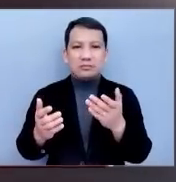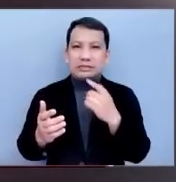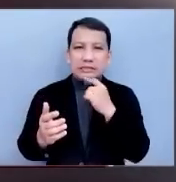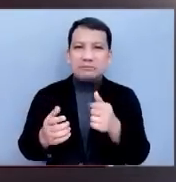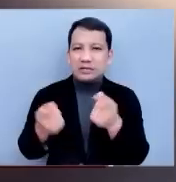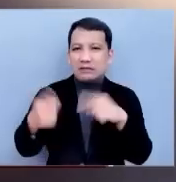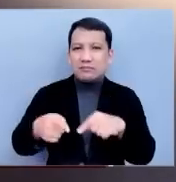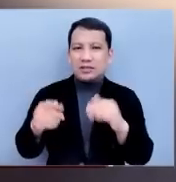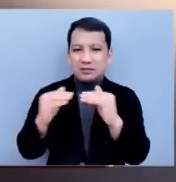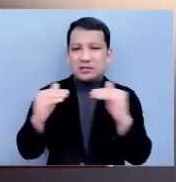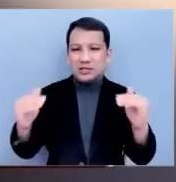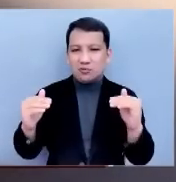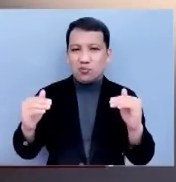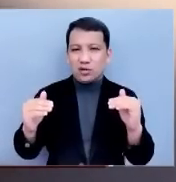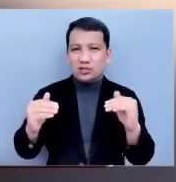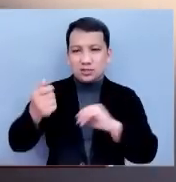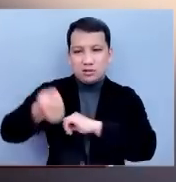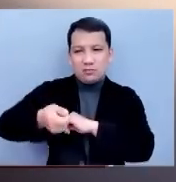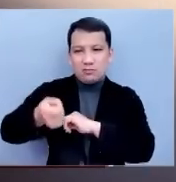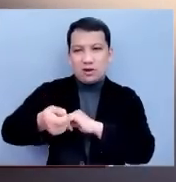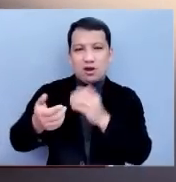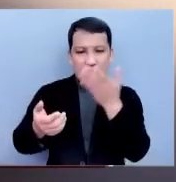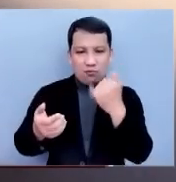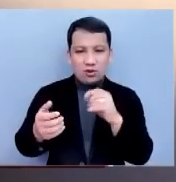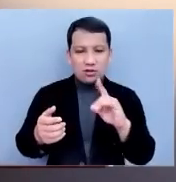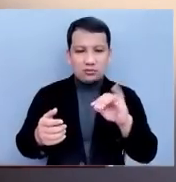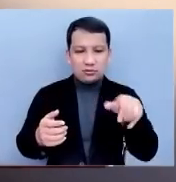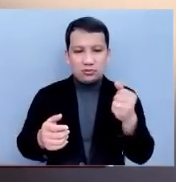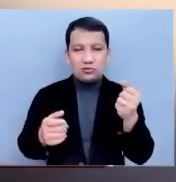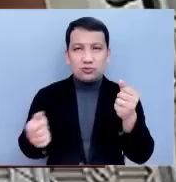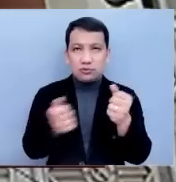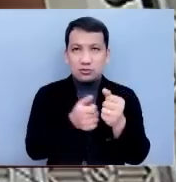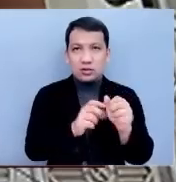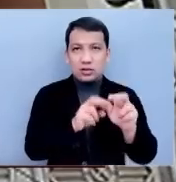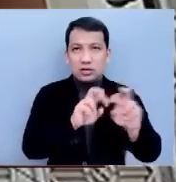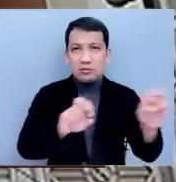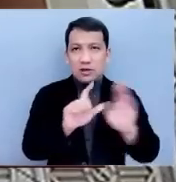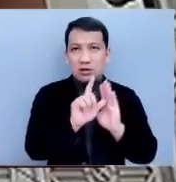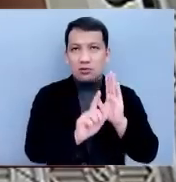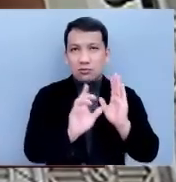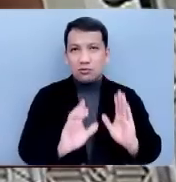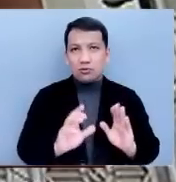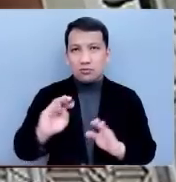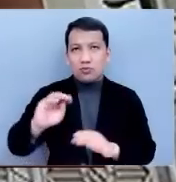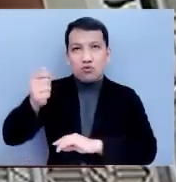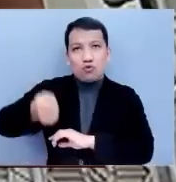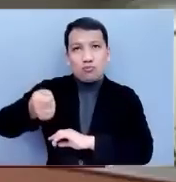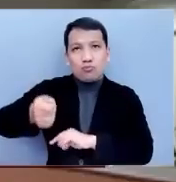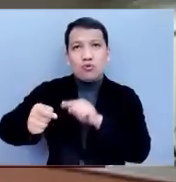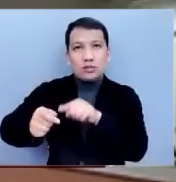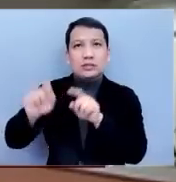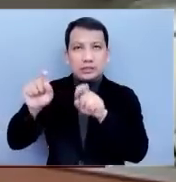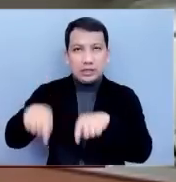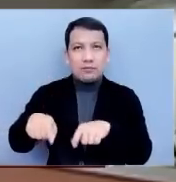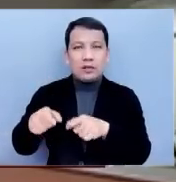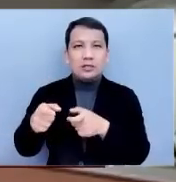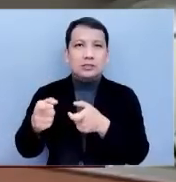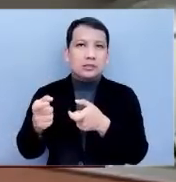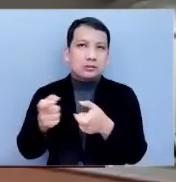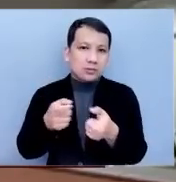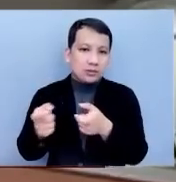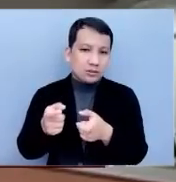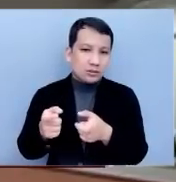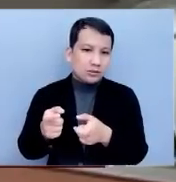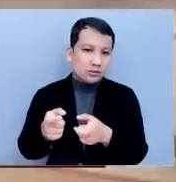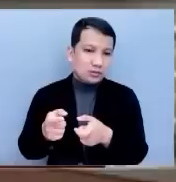suspendidong kongresista, lalo't hawak ng DOJ ang mga prosecutor. Ombudsman daw dapat ang humawak ng preliminary investigation